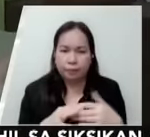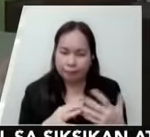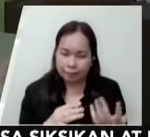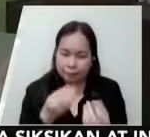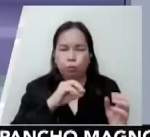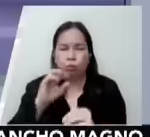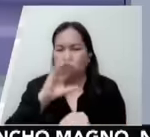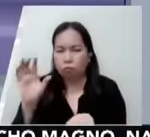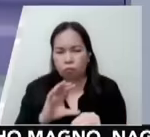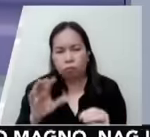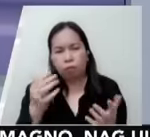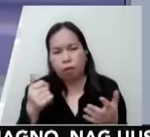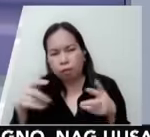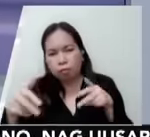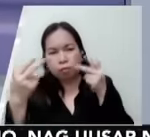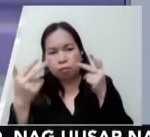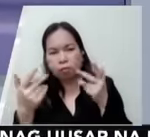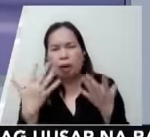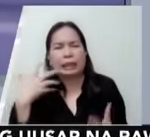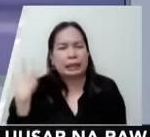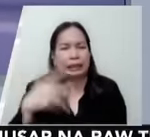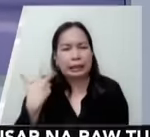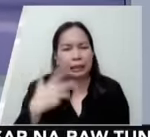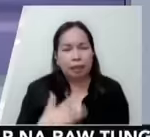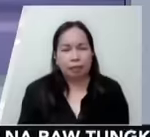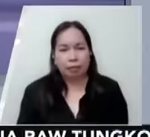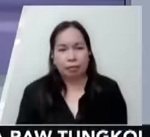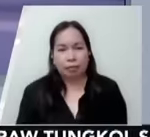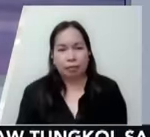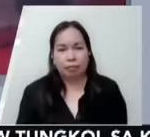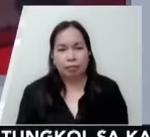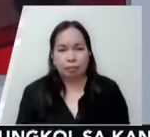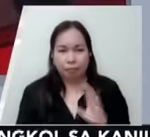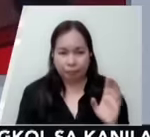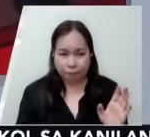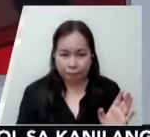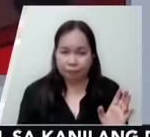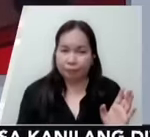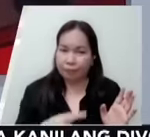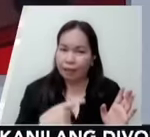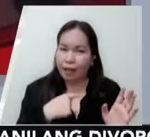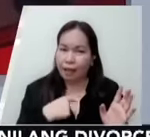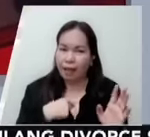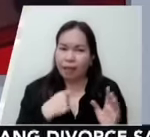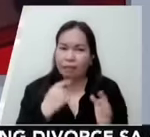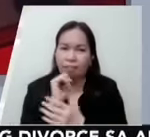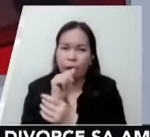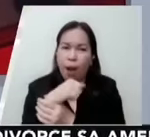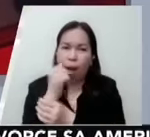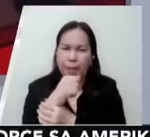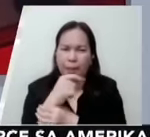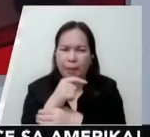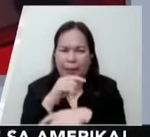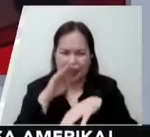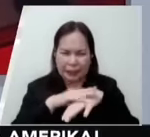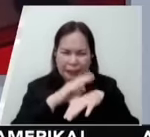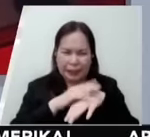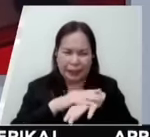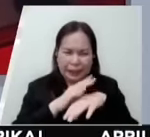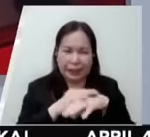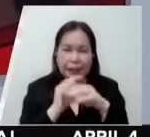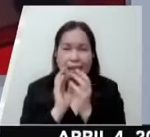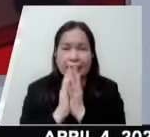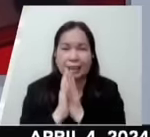oras. May mga natikita na namang ambulansya sa EDSA busway. Ito'y sa gitna ng